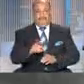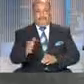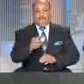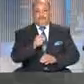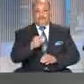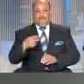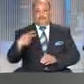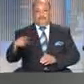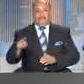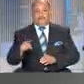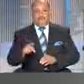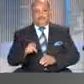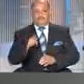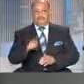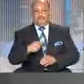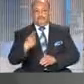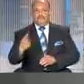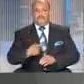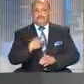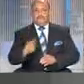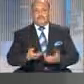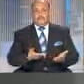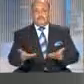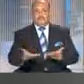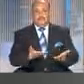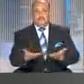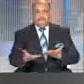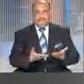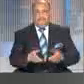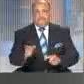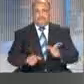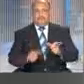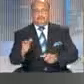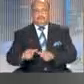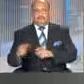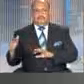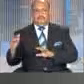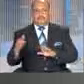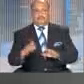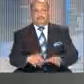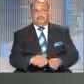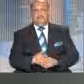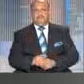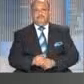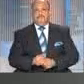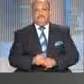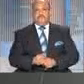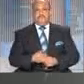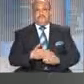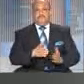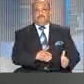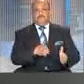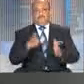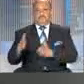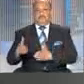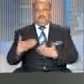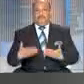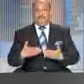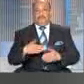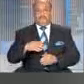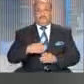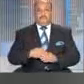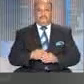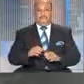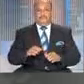خاصه بعد فتح خط جوي مباشر من فارسوفيا في اتجاه الجربة في سيدي بوزيد يتواصل